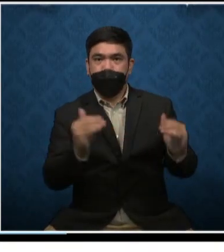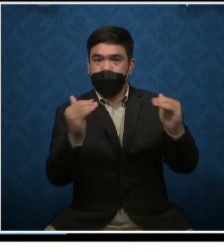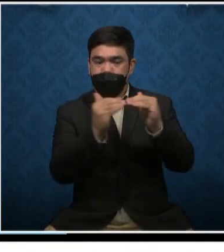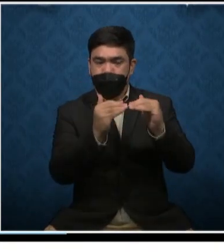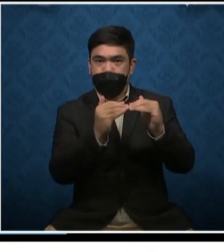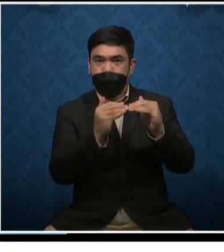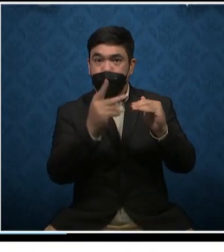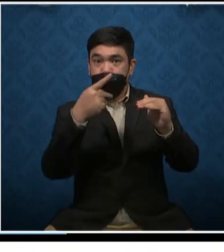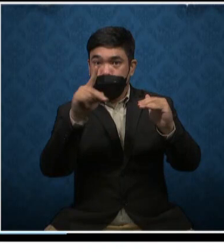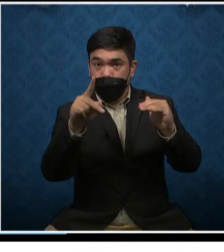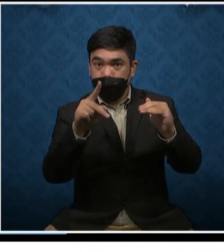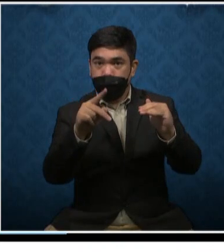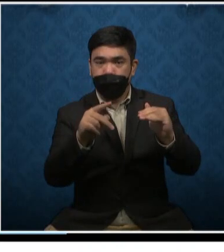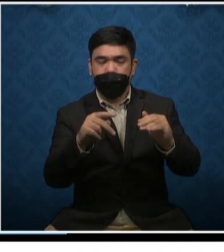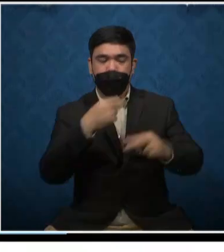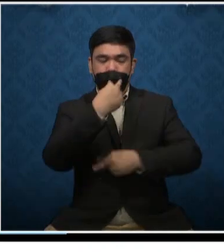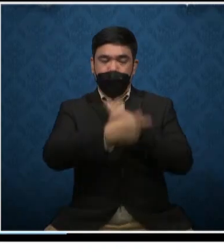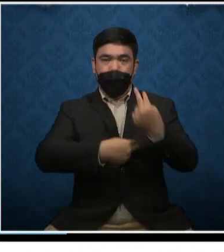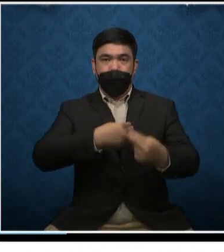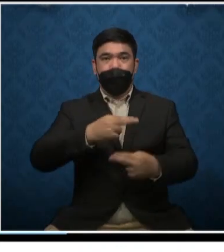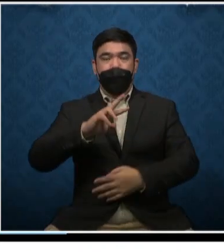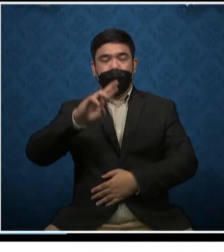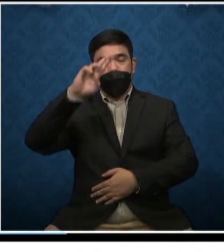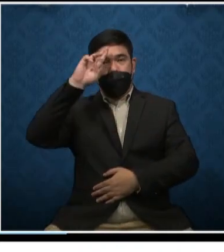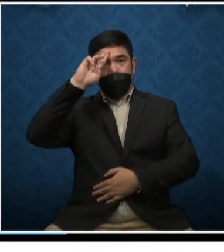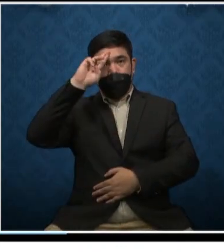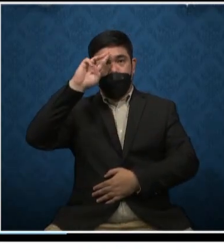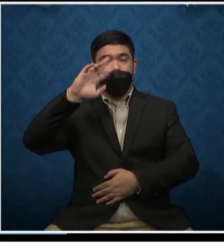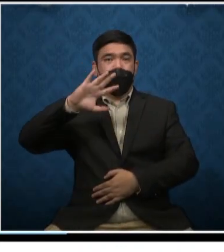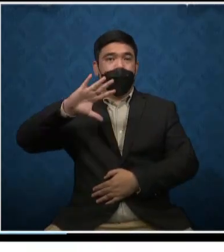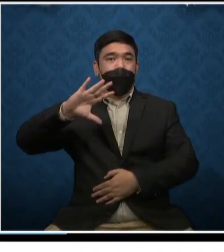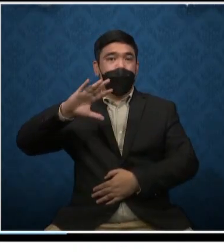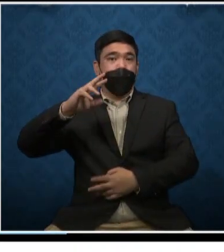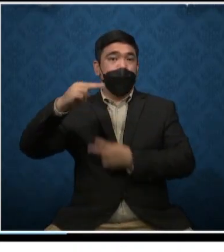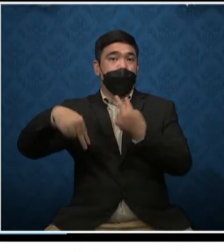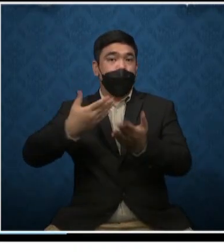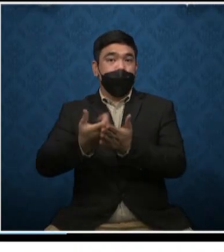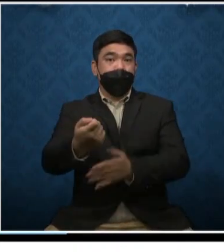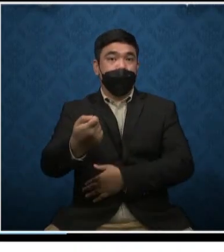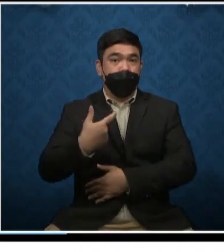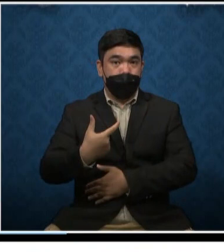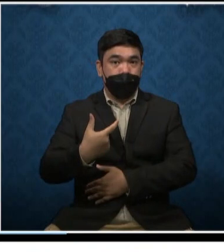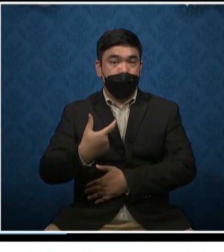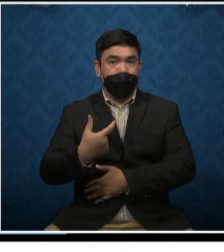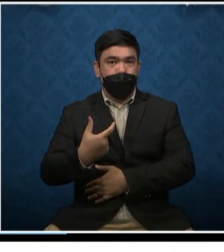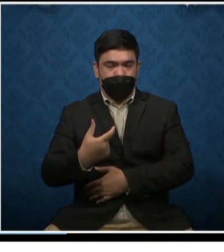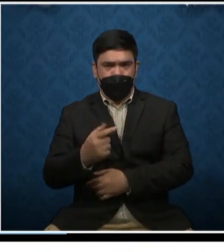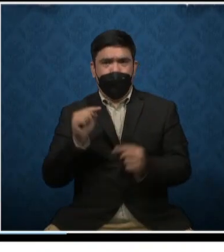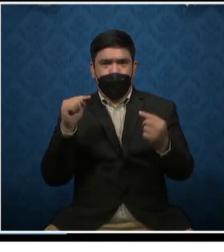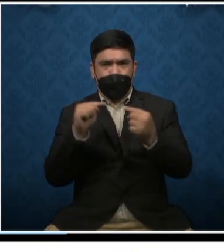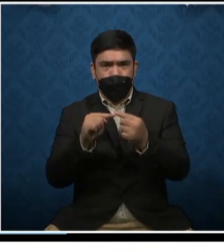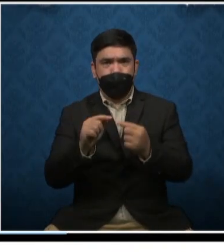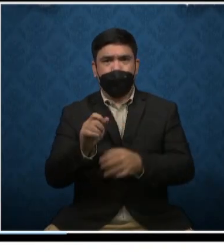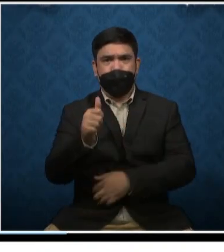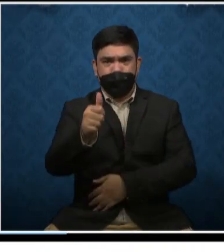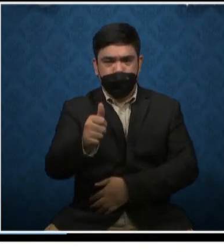ชน์ที่เป็นค่ารักษาพยาบาลกรณีเจ็บป่วยเป็นหนึ่งในสิทธิประโยชน์ที่จูงใ